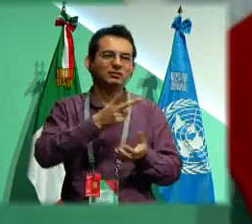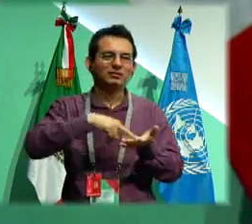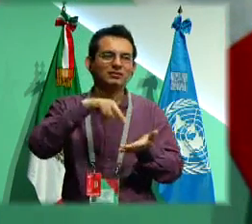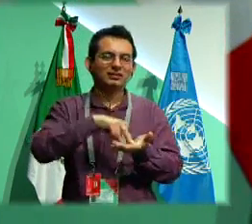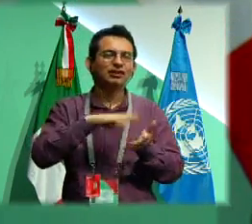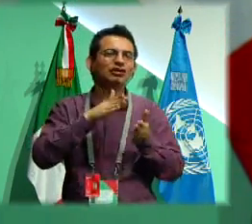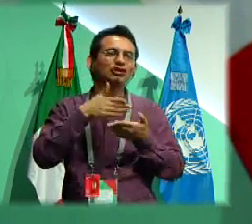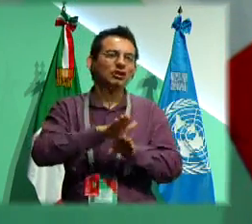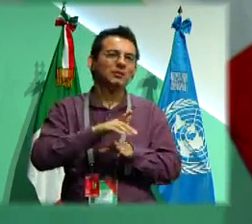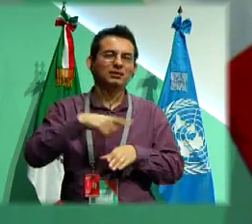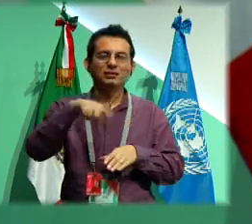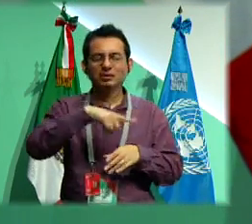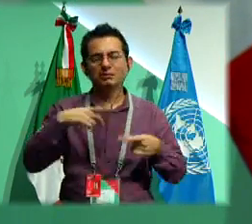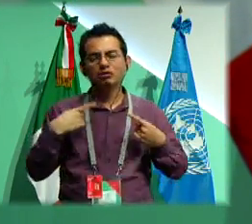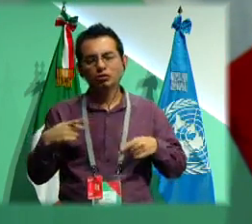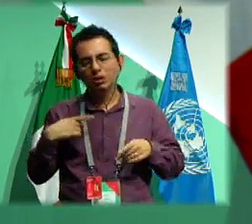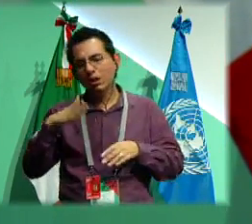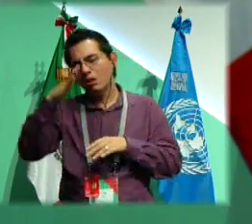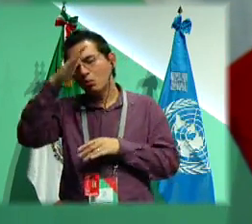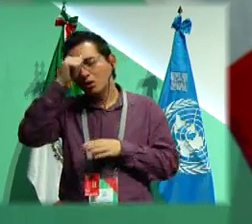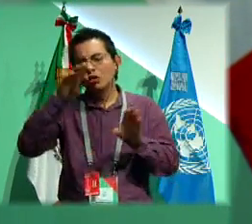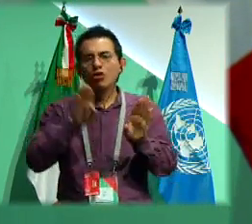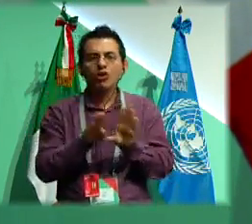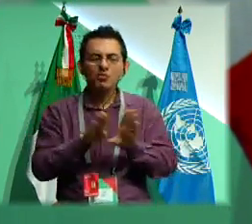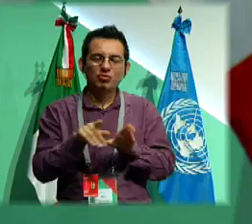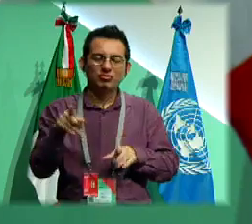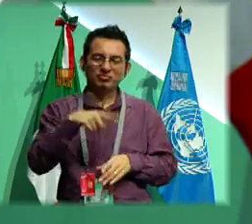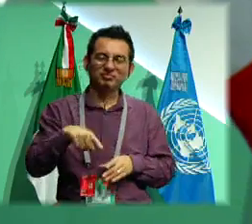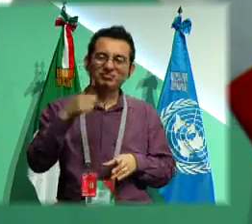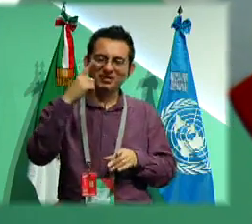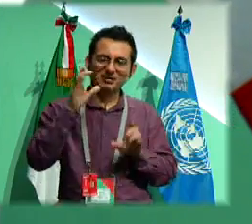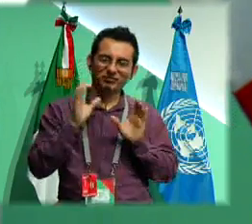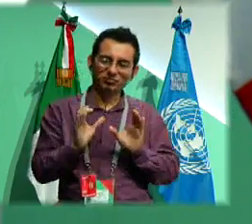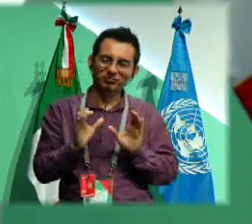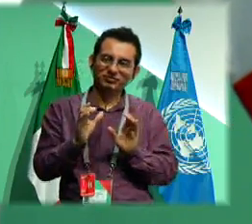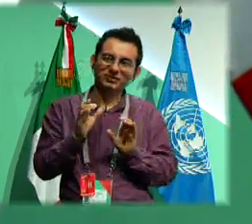et la sécurité. Et ici, une autre question.